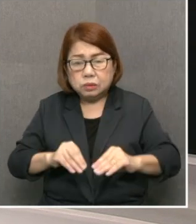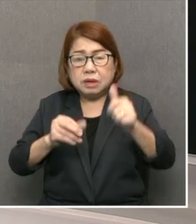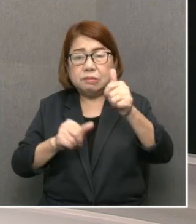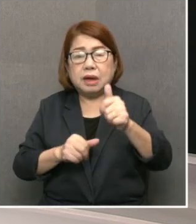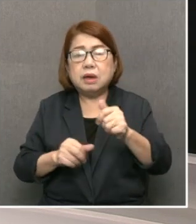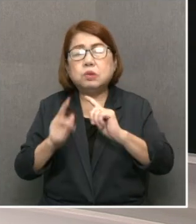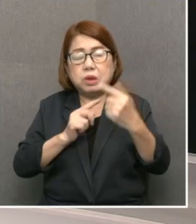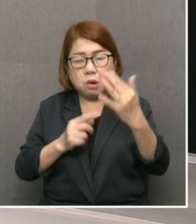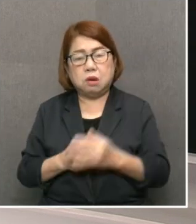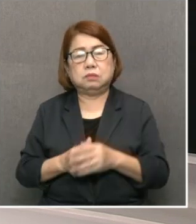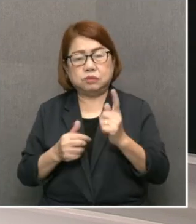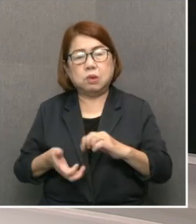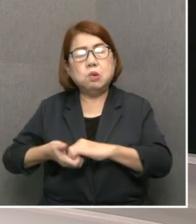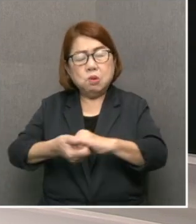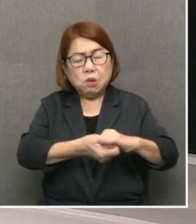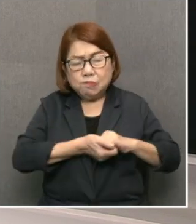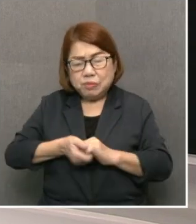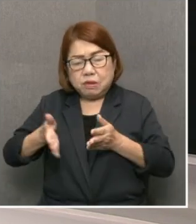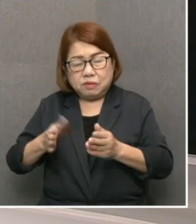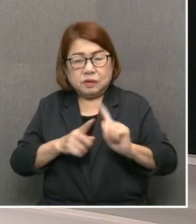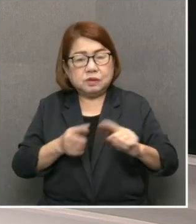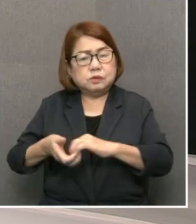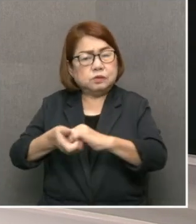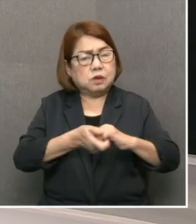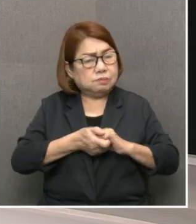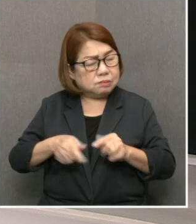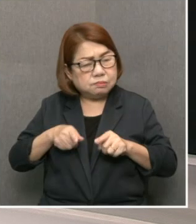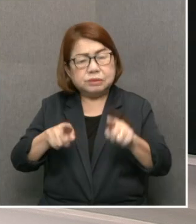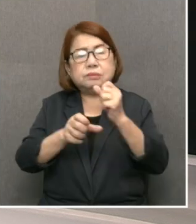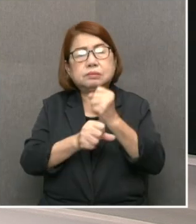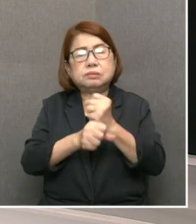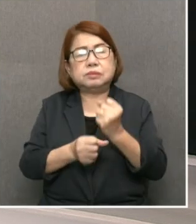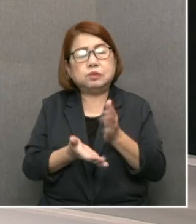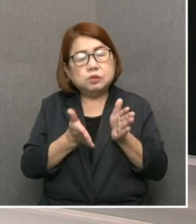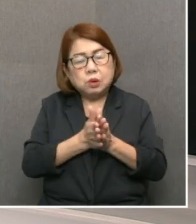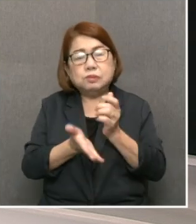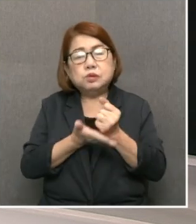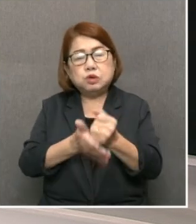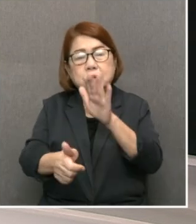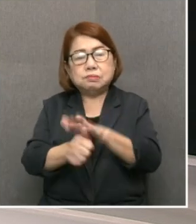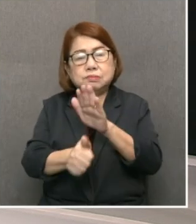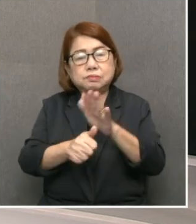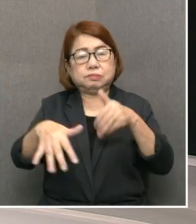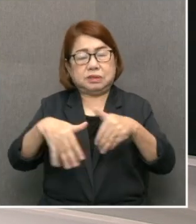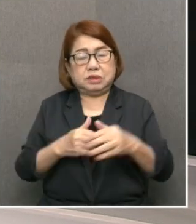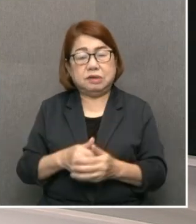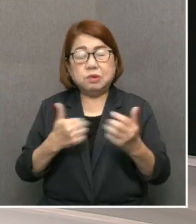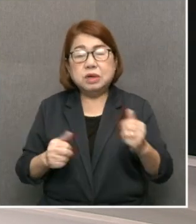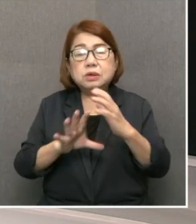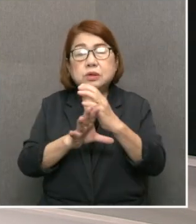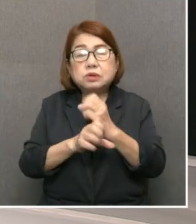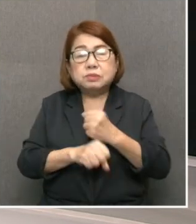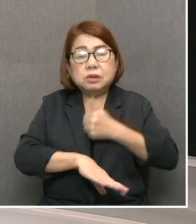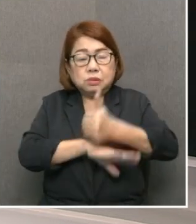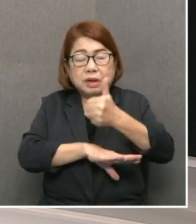เรื่องนี้ต้องบูรณาการกันทำหน้าที่ไปพร้อมๆกับการดูแลความปลอดภัยของประชาชนซึ่งภาพรวมตอนนี้ค่ะท่านผบ.